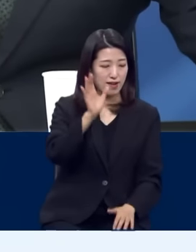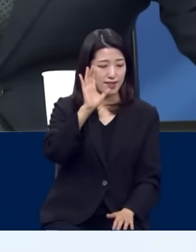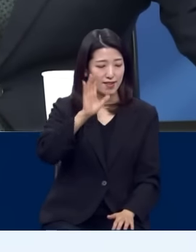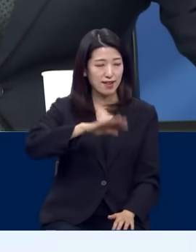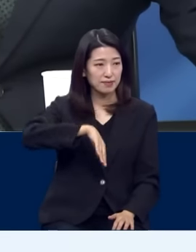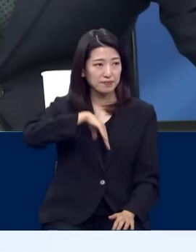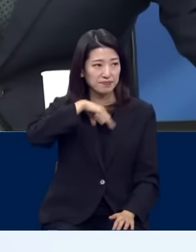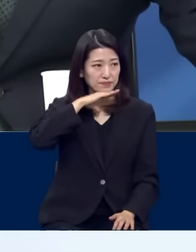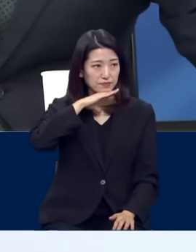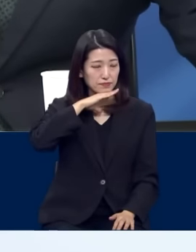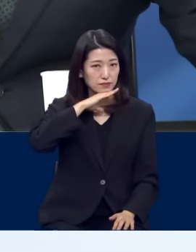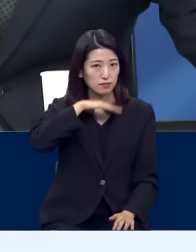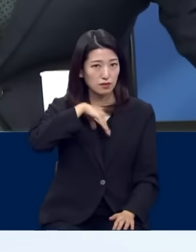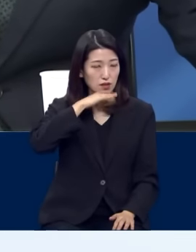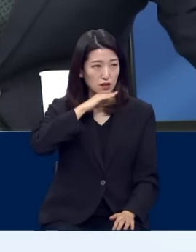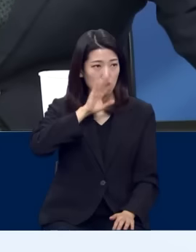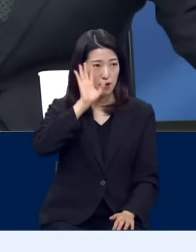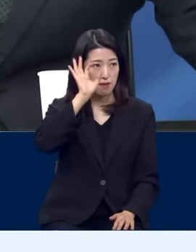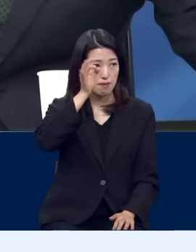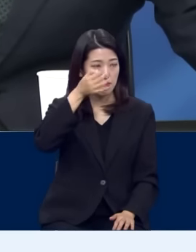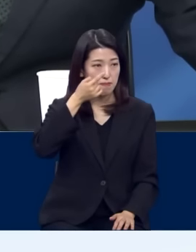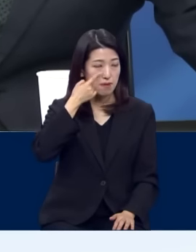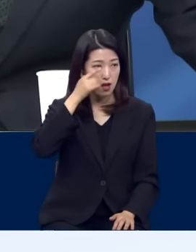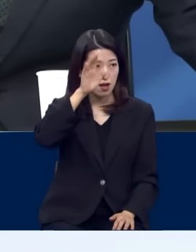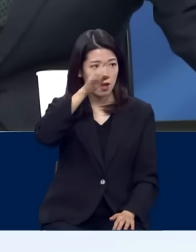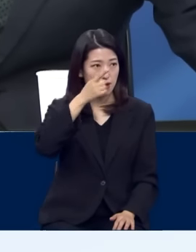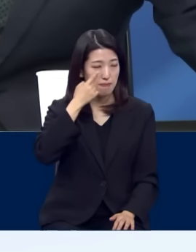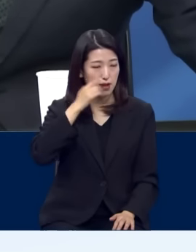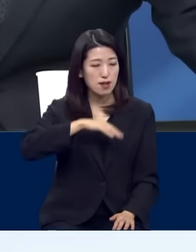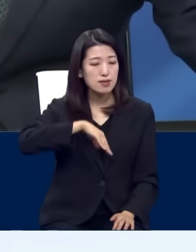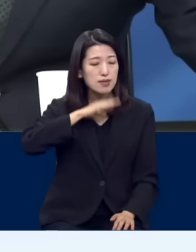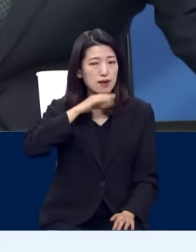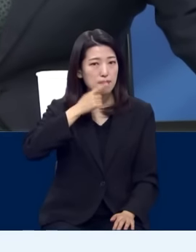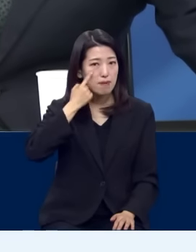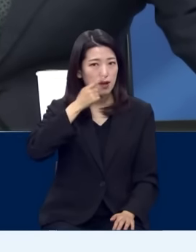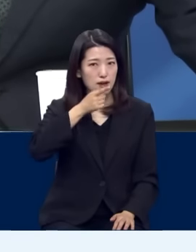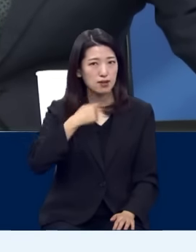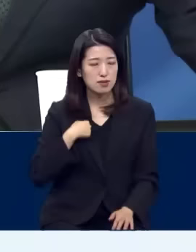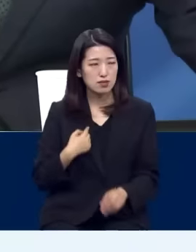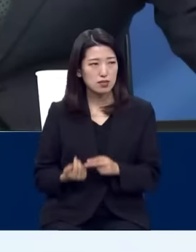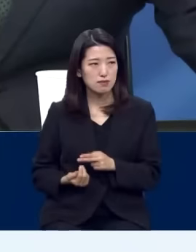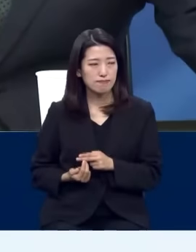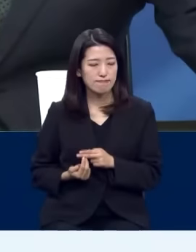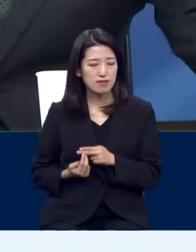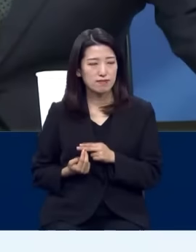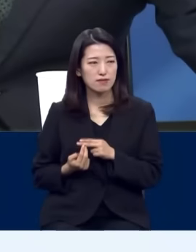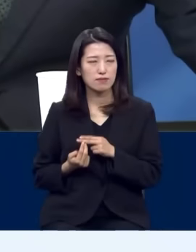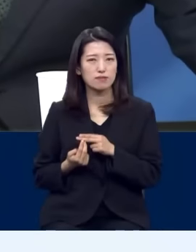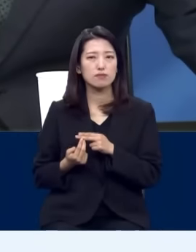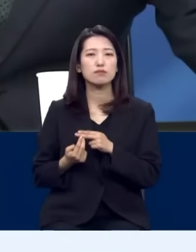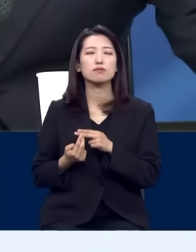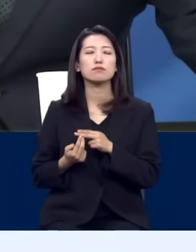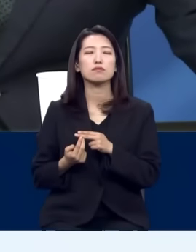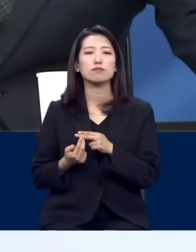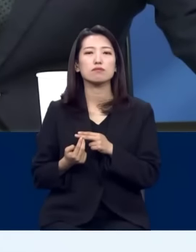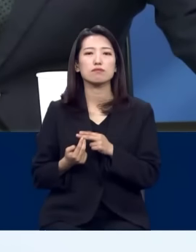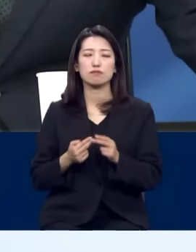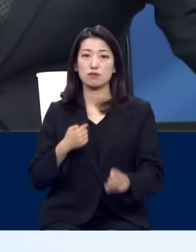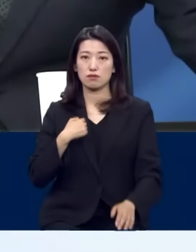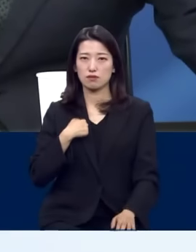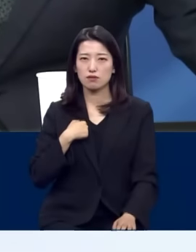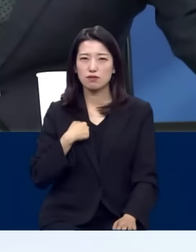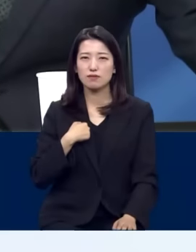아 이제 가만 있지 않겠다 그 얘기도 되지만 저것도 위협 또는 반대로 내가 조금 수위 조절